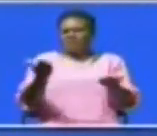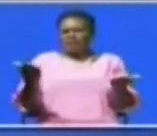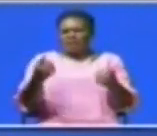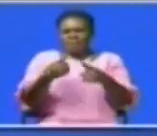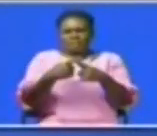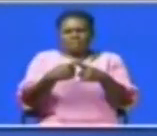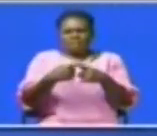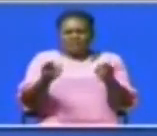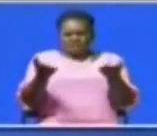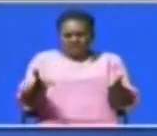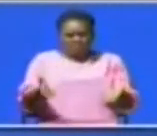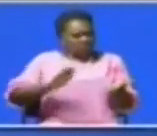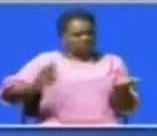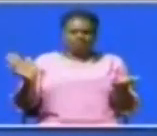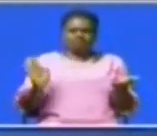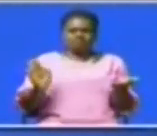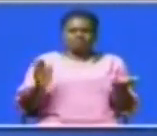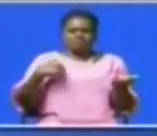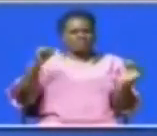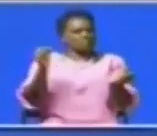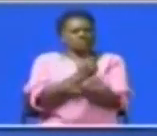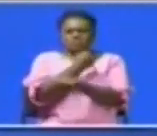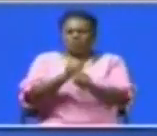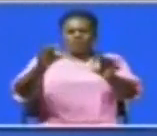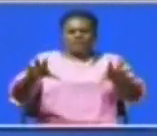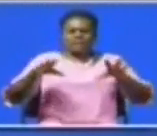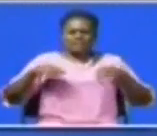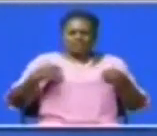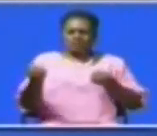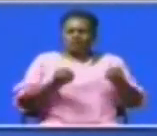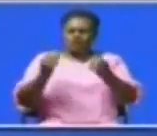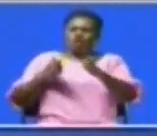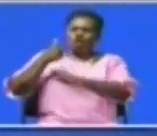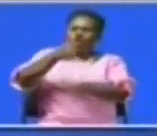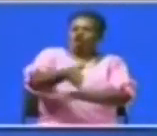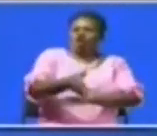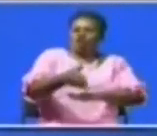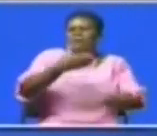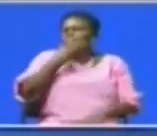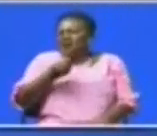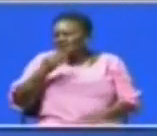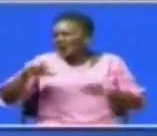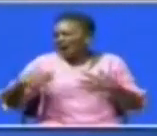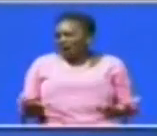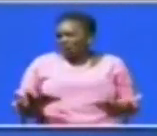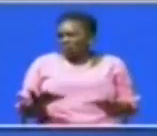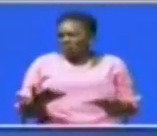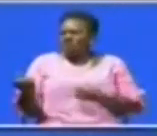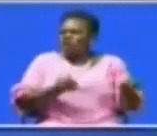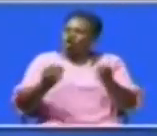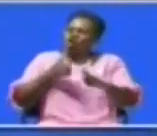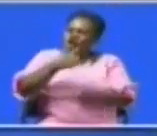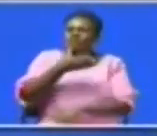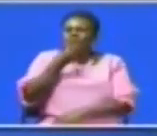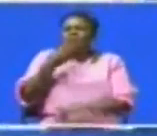lakini pana pari mutundore. Kwa sababu siwezi kubali. Because I could not imagine akikanyangwa na gari,